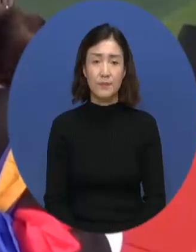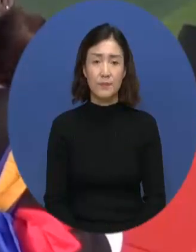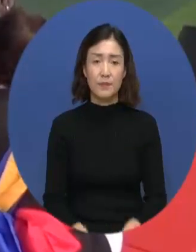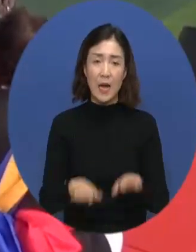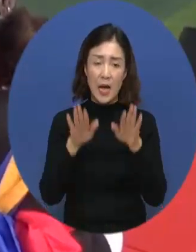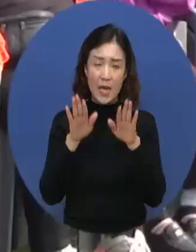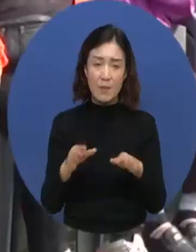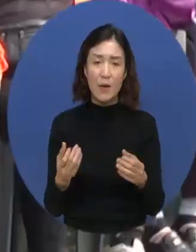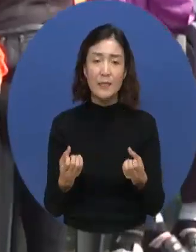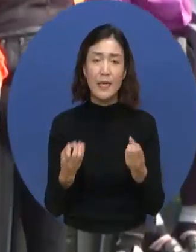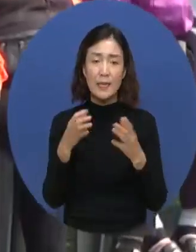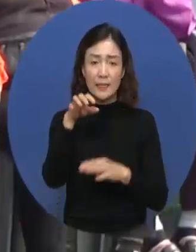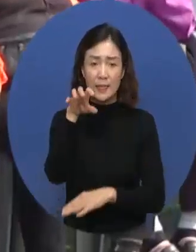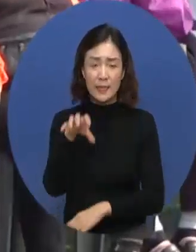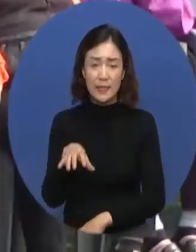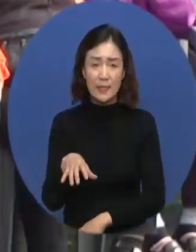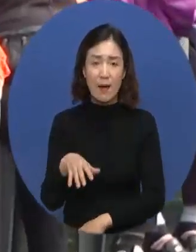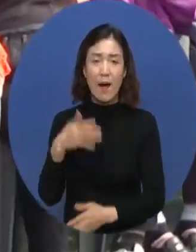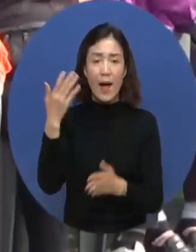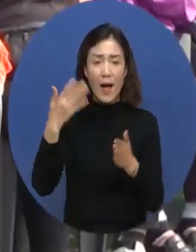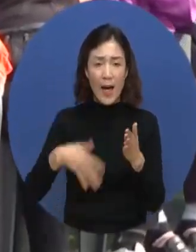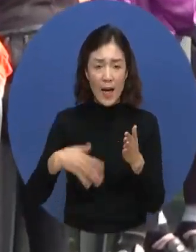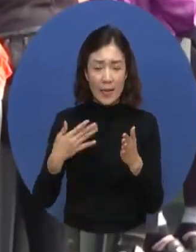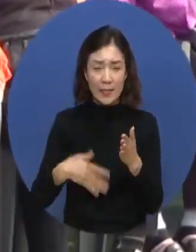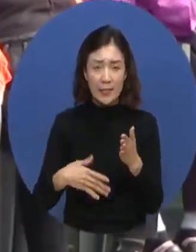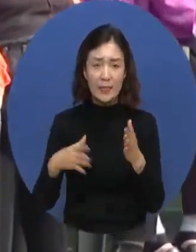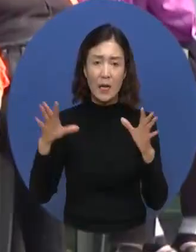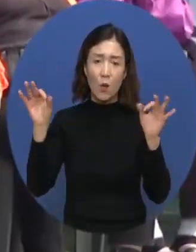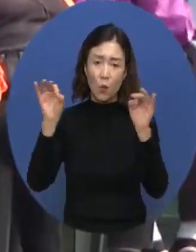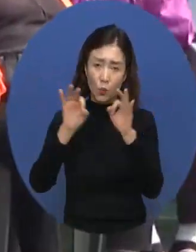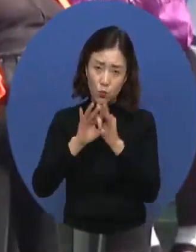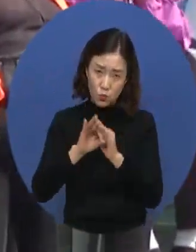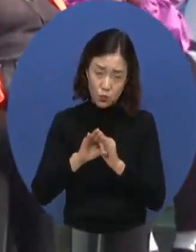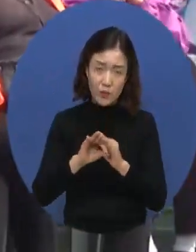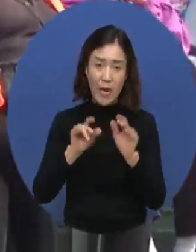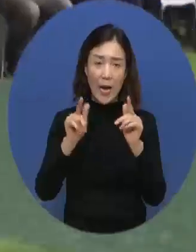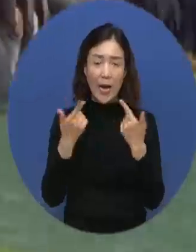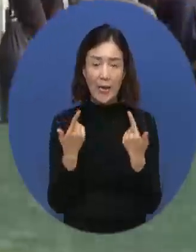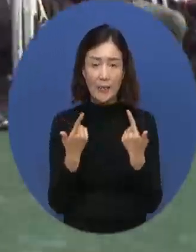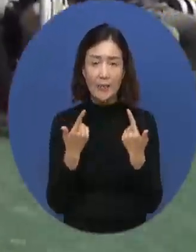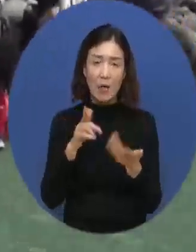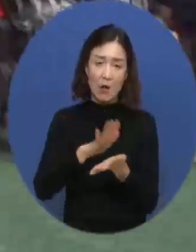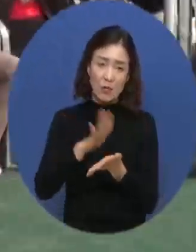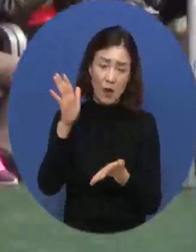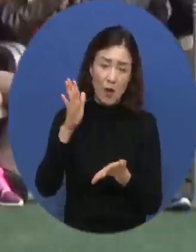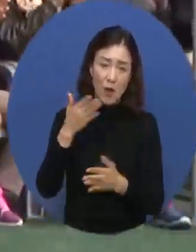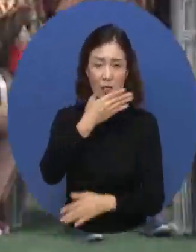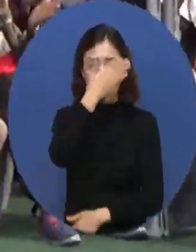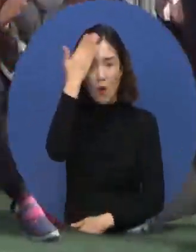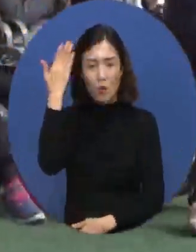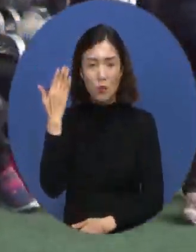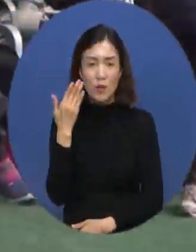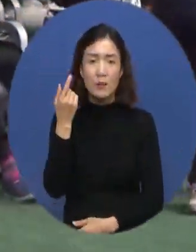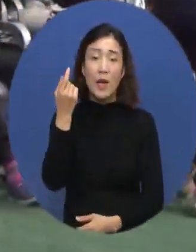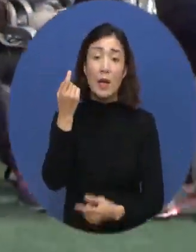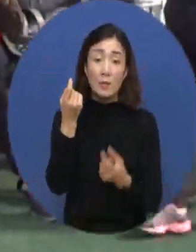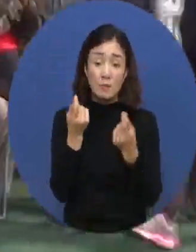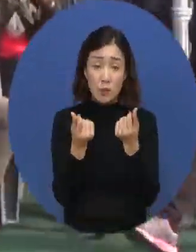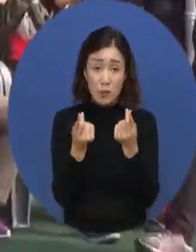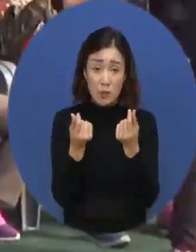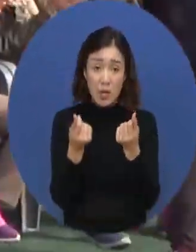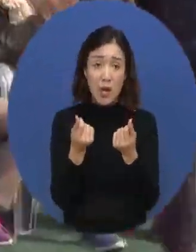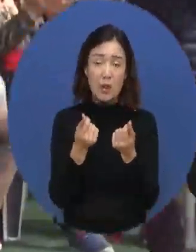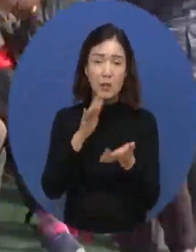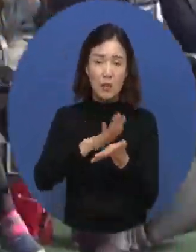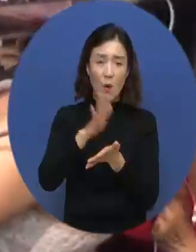이번 잔치에서 아직 사그러들지 않은 열정과 젊은이 못지않은 에너지를 보여주신 어르신들을 보고